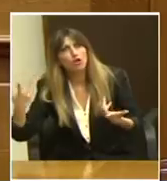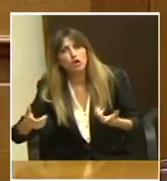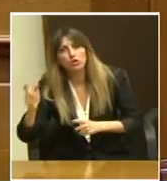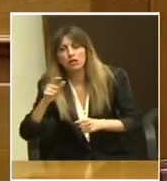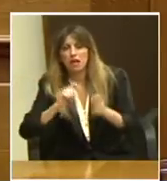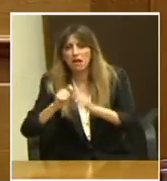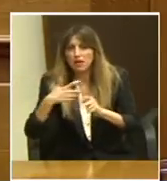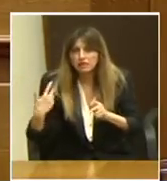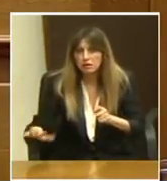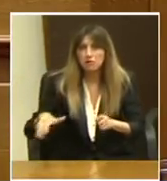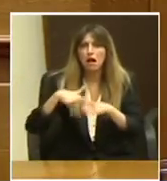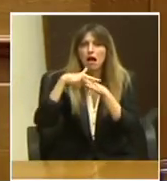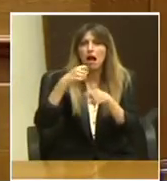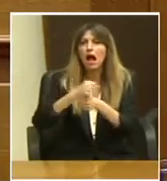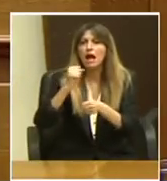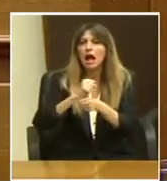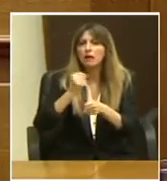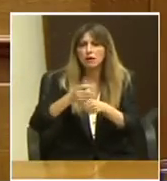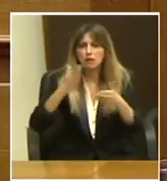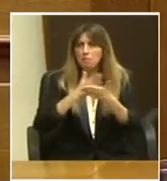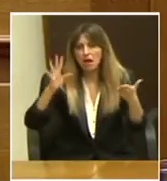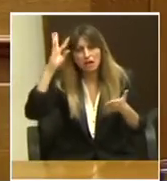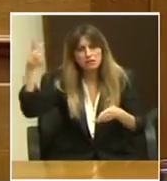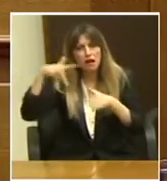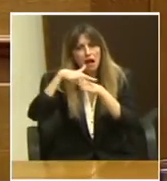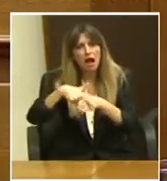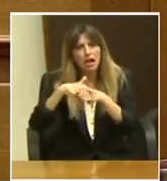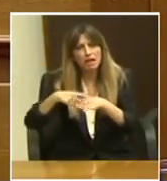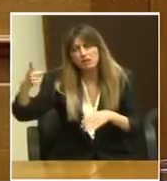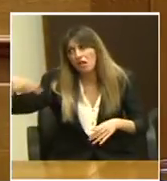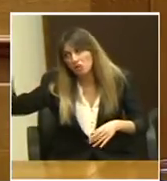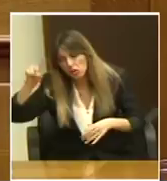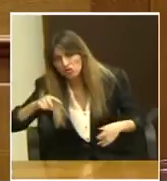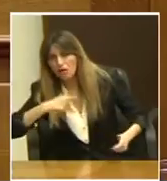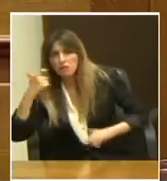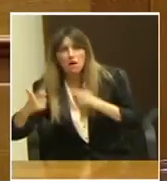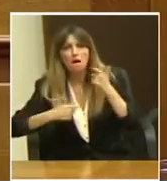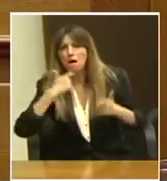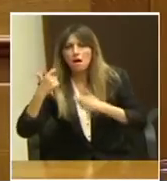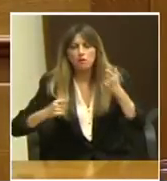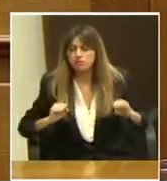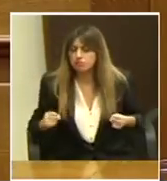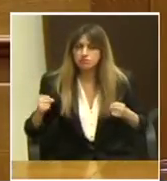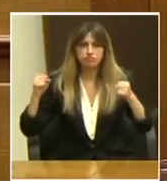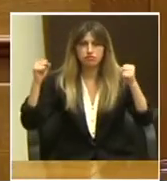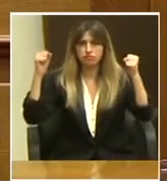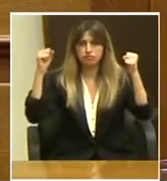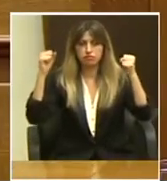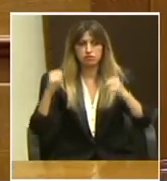εδώ, ακούω, χθες και προχθές, δεν έχει κανένα νόημα, λέει, ο αλυτρωτισμός